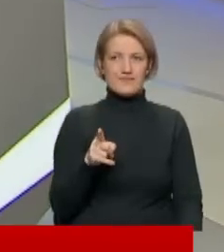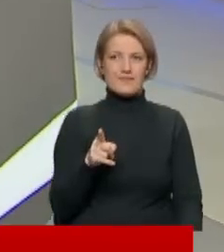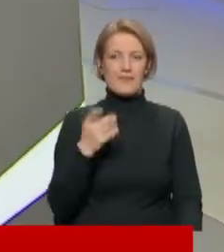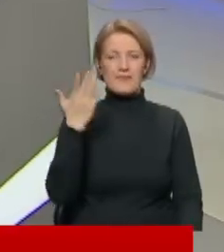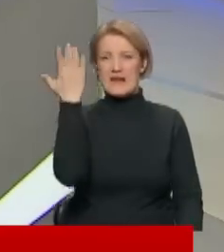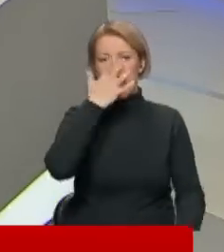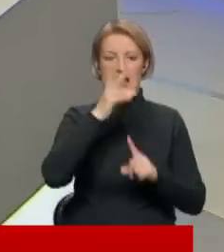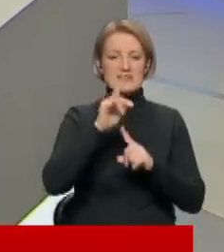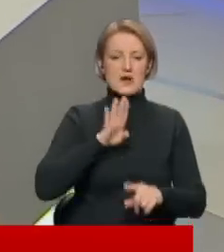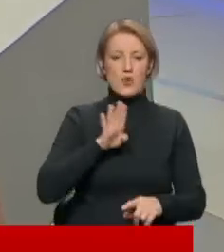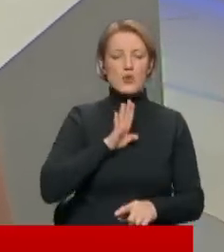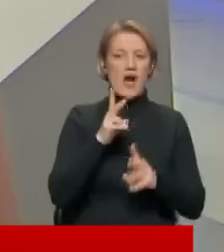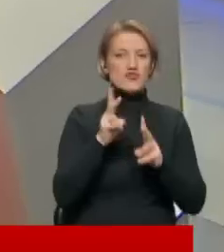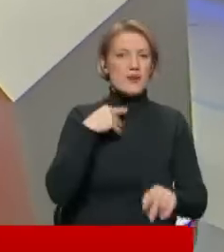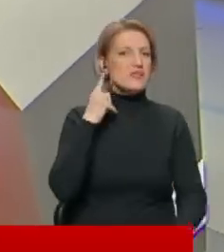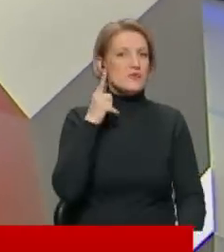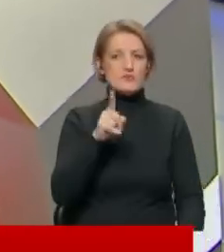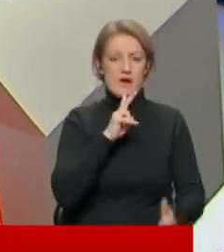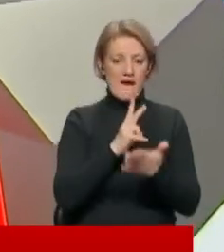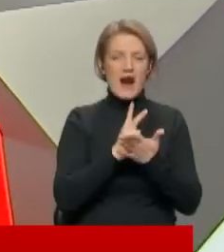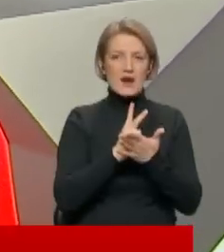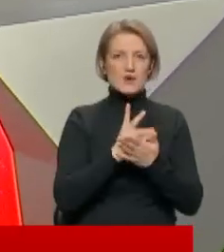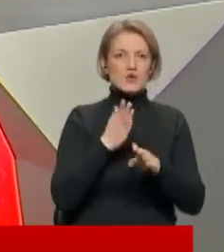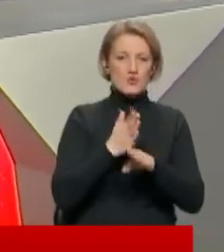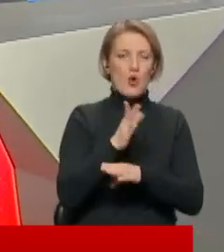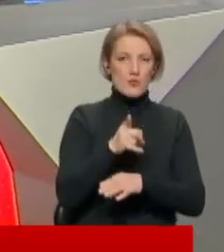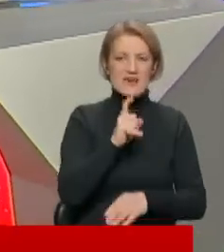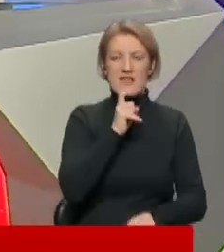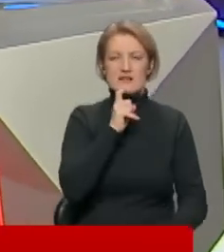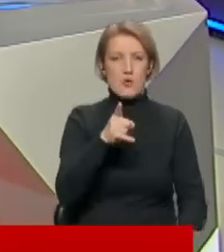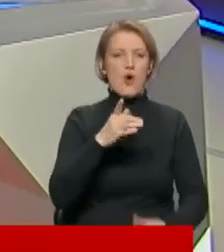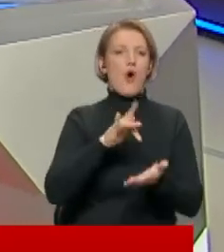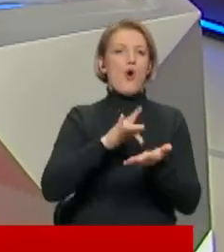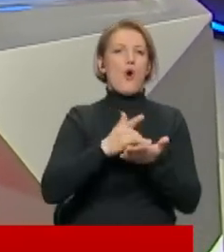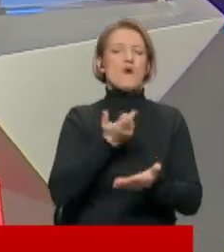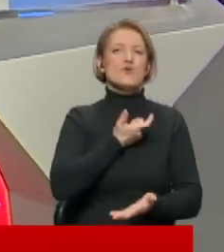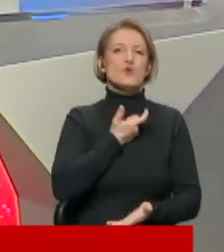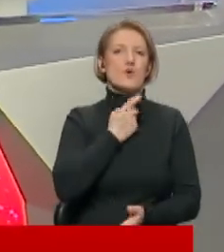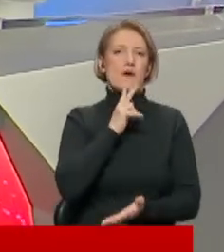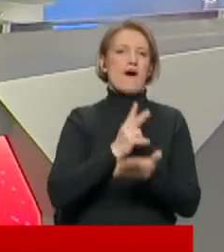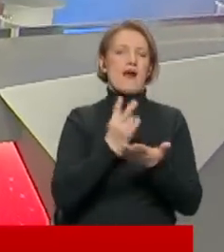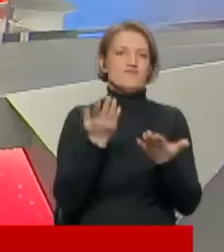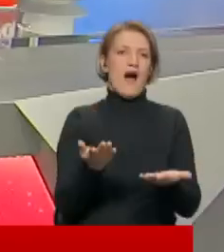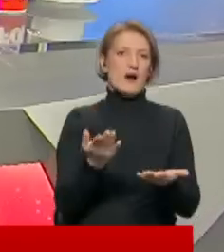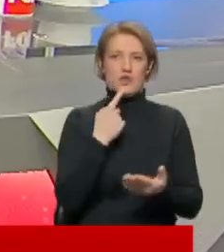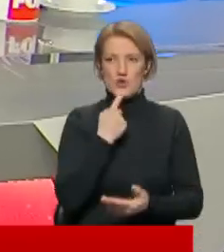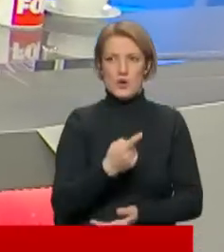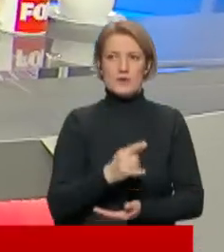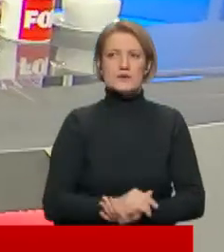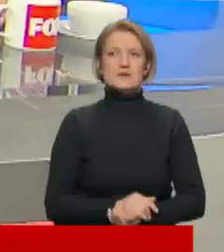karaismailoğlu'nun açıklamalarını dinliyorum bu karar doğru mu yanlış mı diyor ya ortada diyor bir hukuk kararı var işte İstinaf süreci var